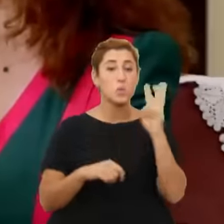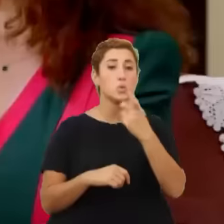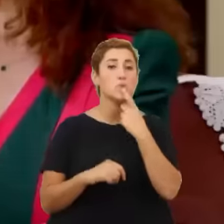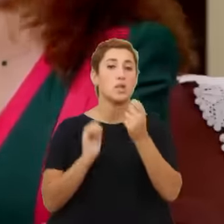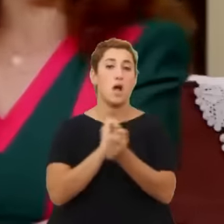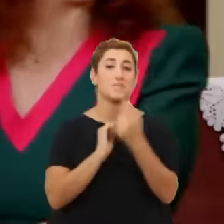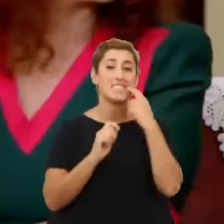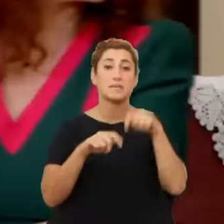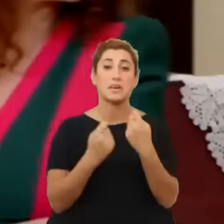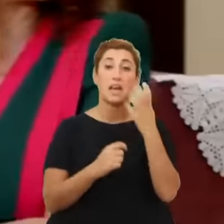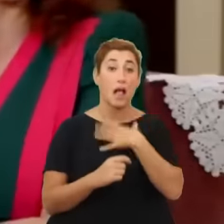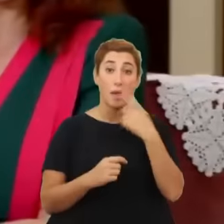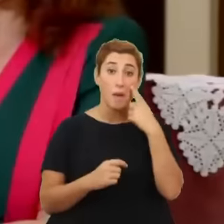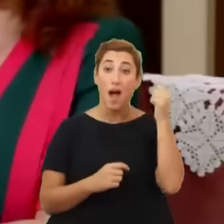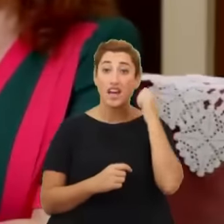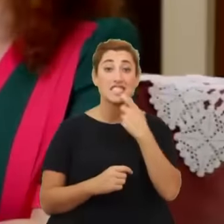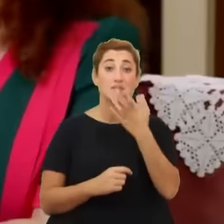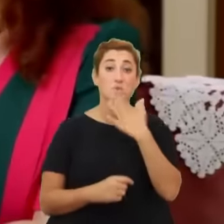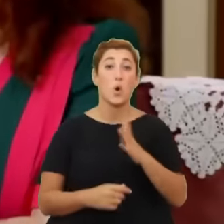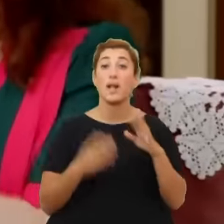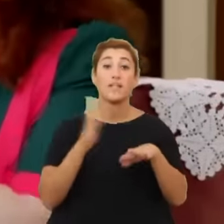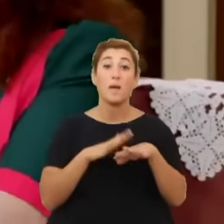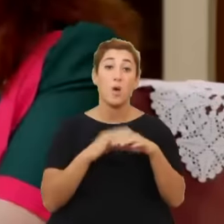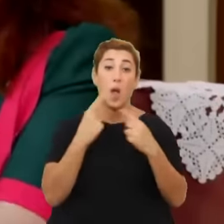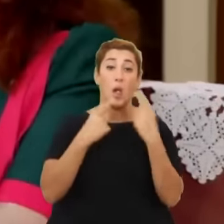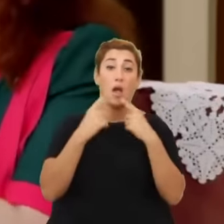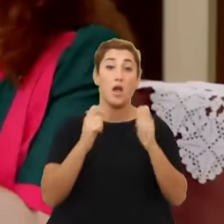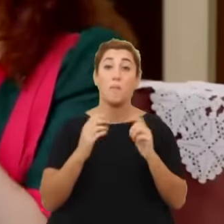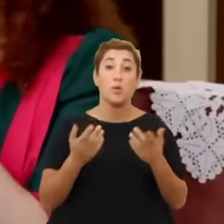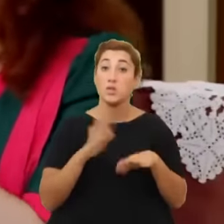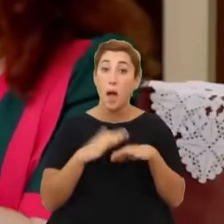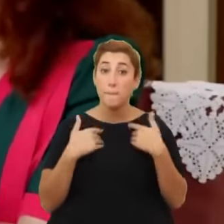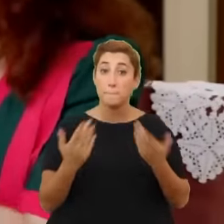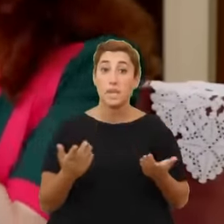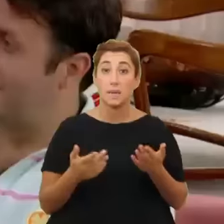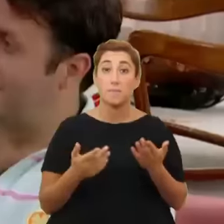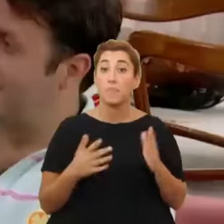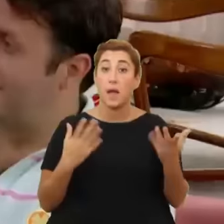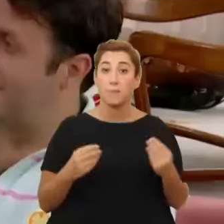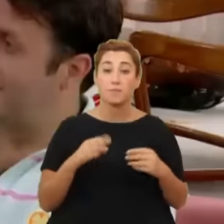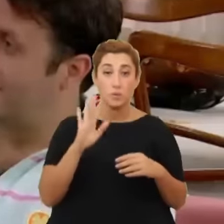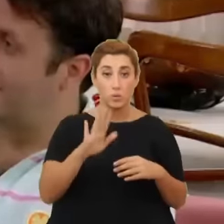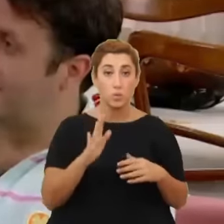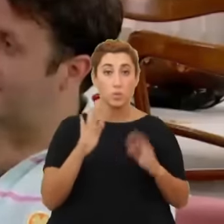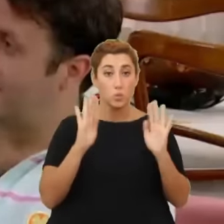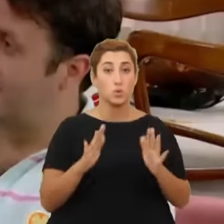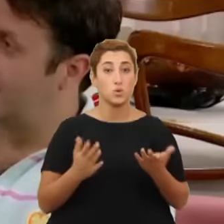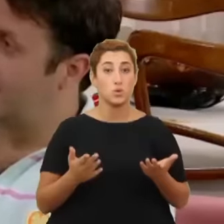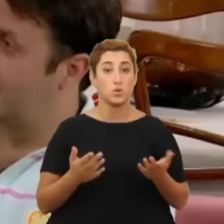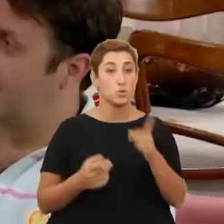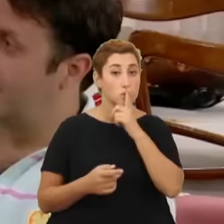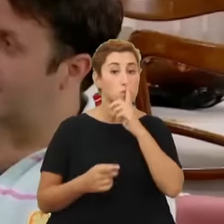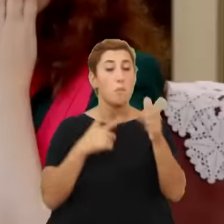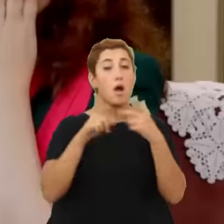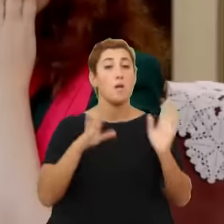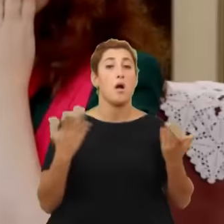ya. Dişim kırıldı hala, baksana arkamda diş yok ya. Ne bana yapıyorsun, ne yapayım? Ne demek yani? Mağdur, mağdur. Ne var? Sus